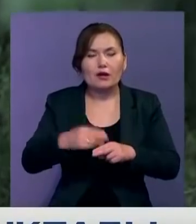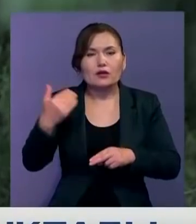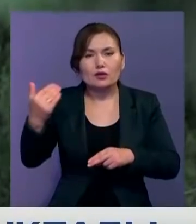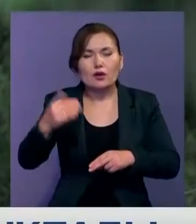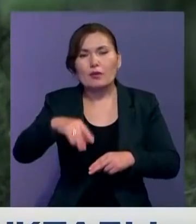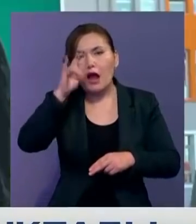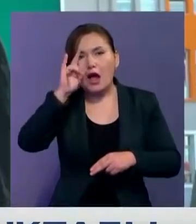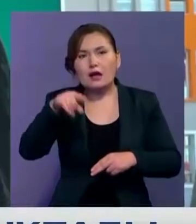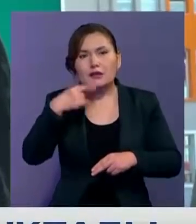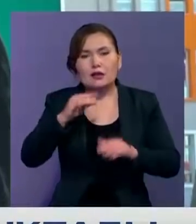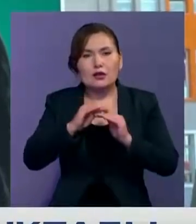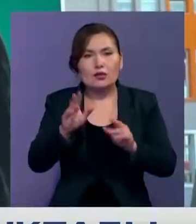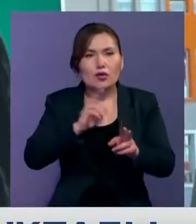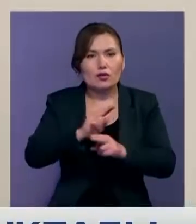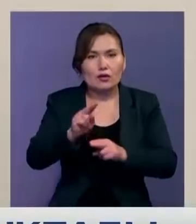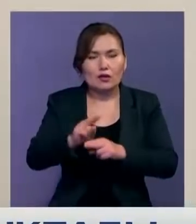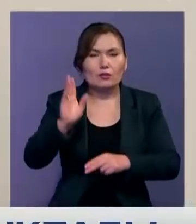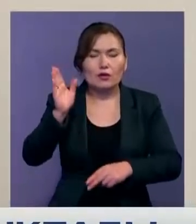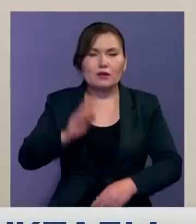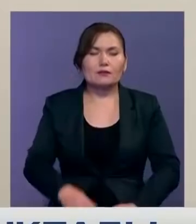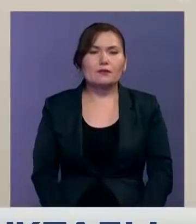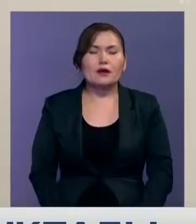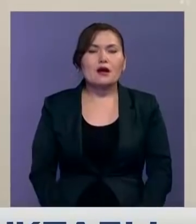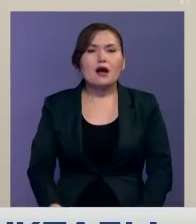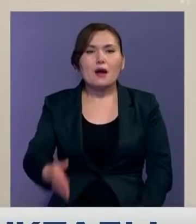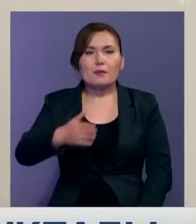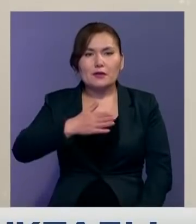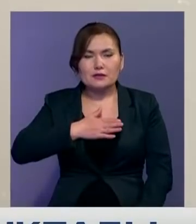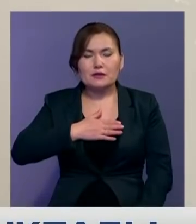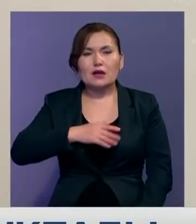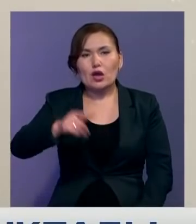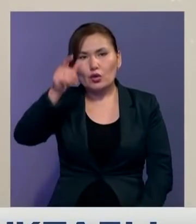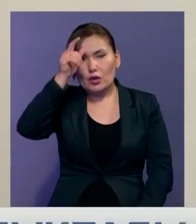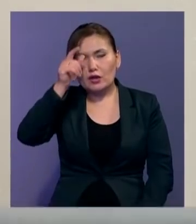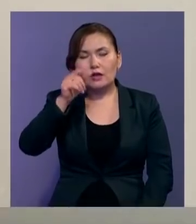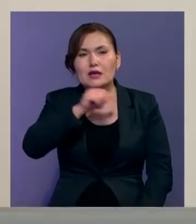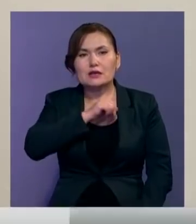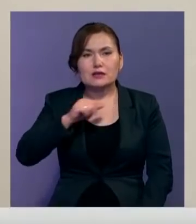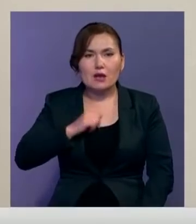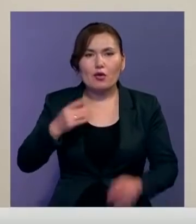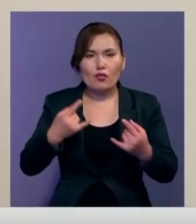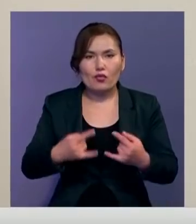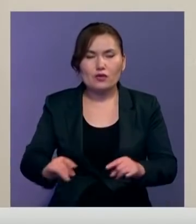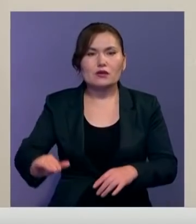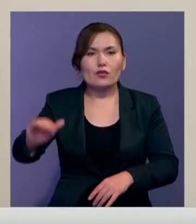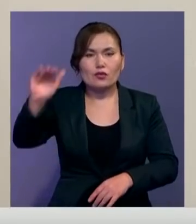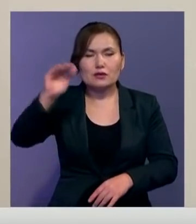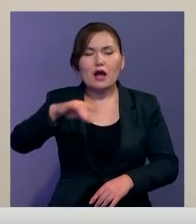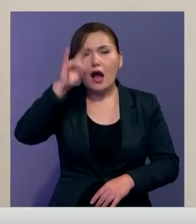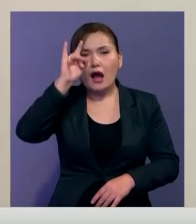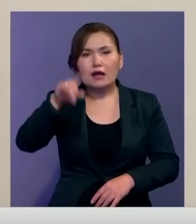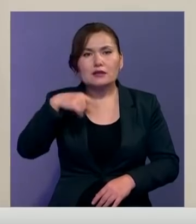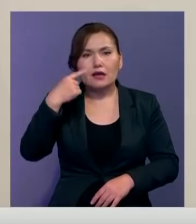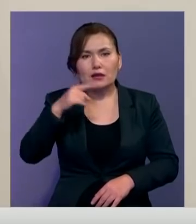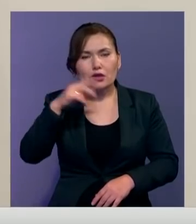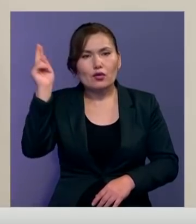курсының өрісі кеңейтілетін болады. Мен Истанбулда туып өскен қазақ баласымын. Сондықтан да қазақ тілін терең меңгеру мен